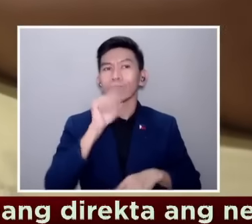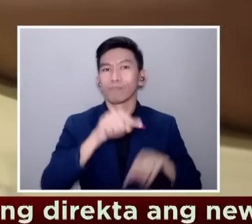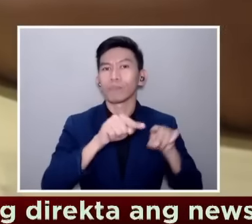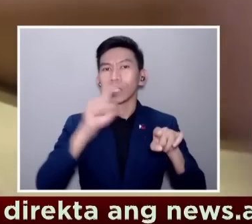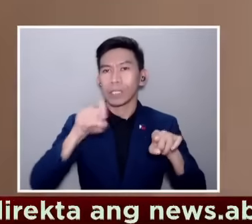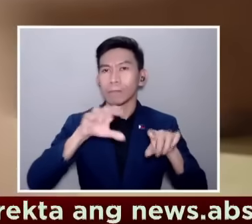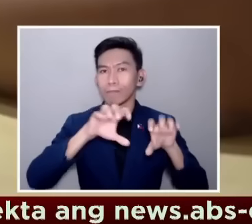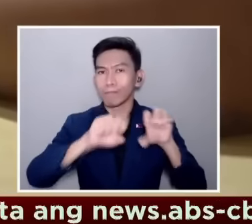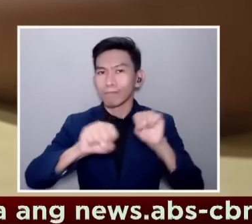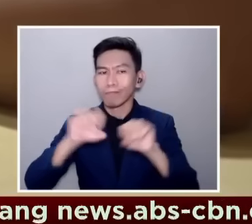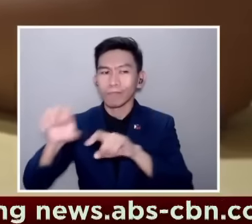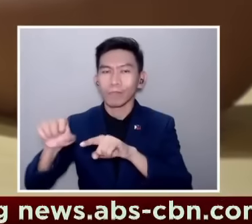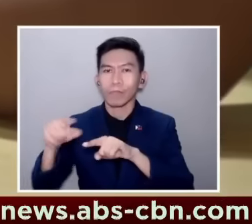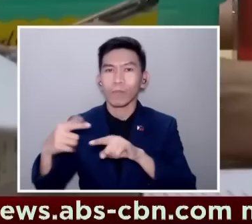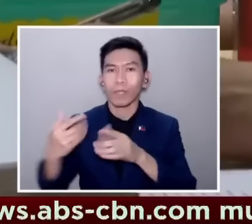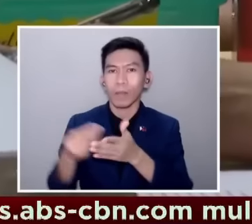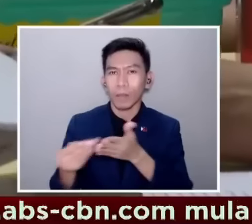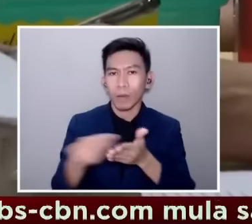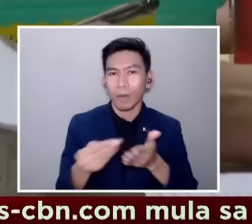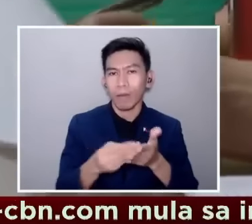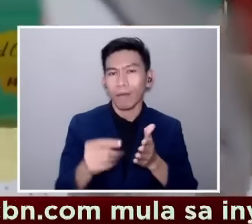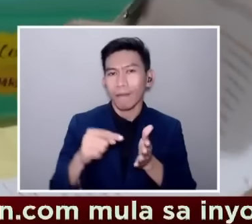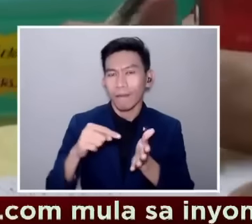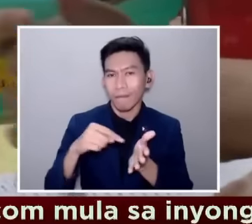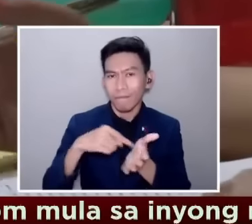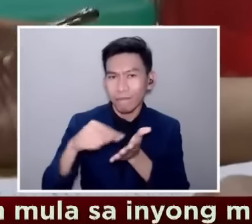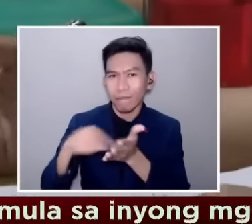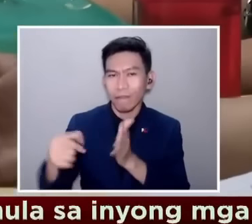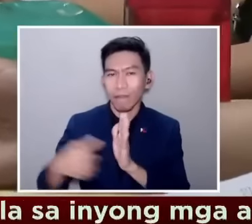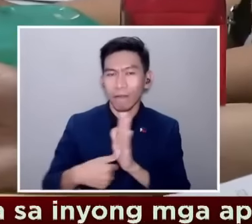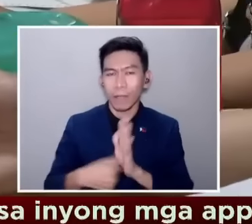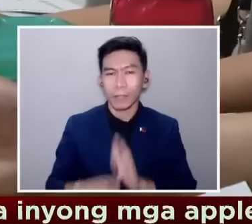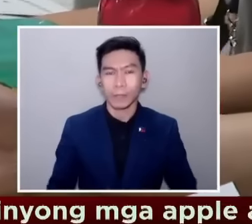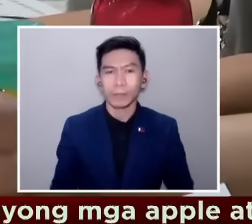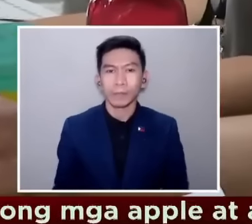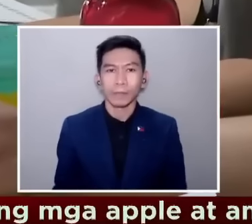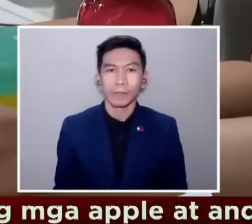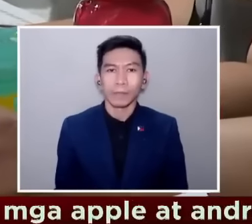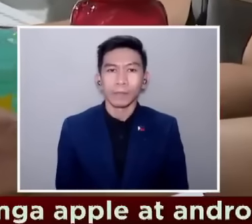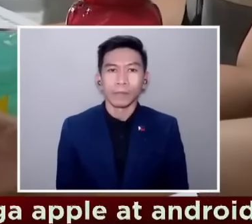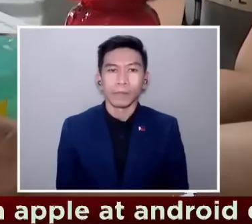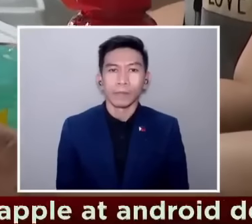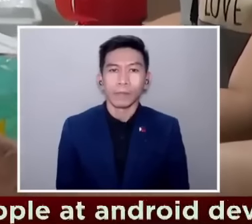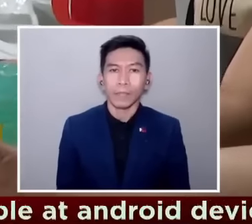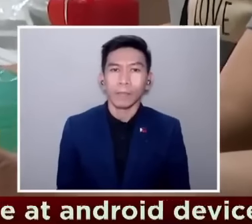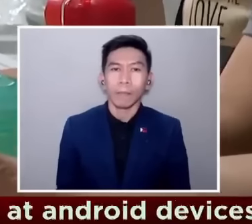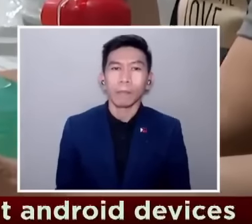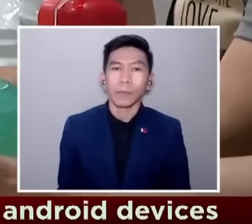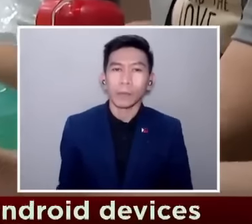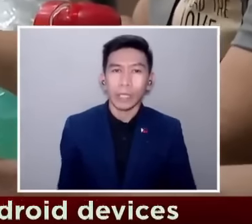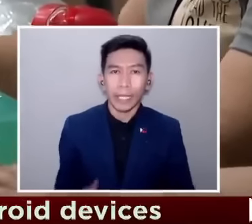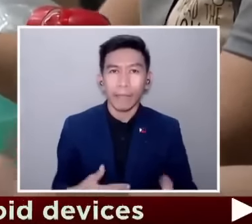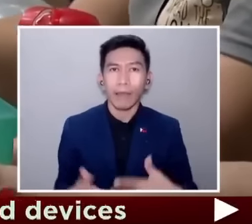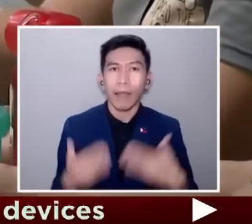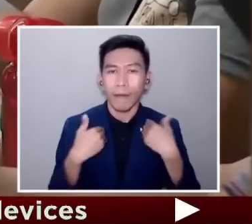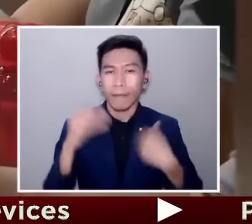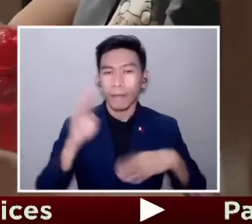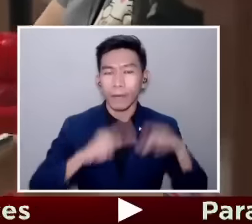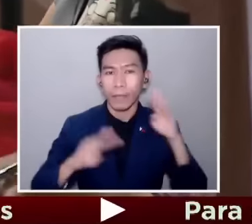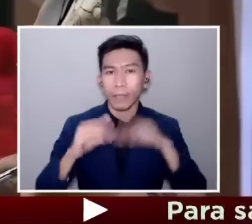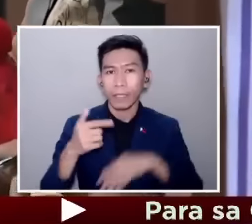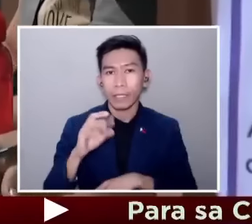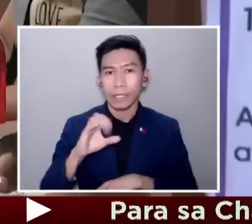ng halalan ayon kay Chairman Saidamen Pangarungan. At, pero sa kabila nga ng mga aberya, napuna nga ni Commissioner Garcia na blockbuster